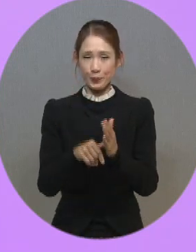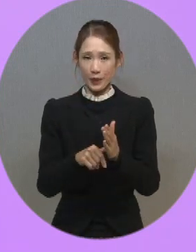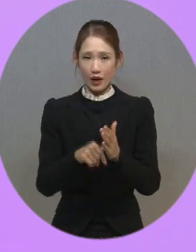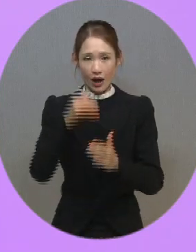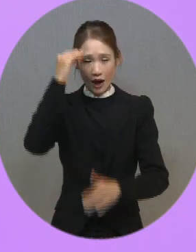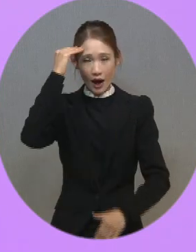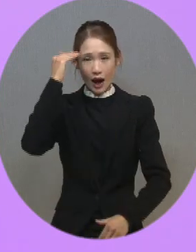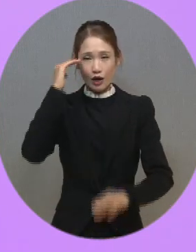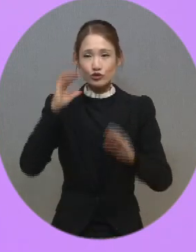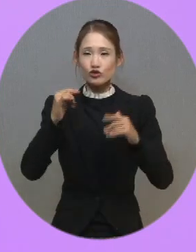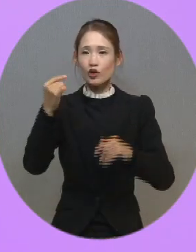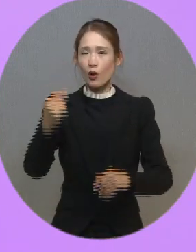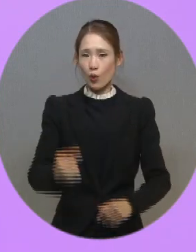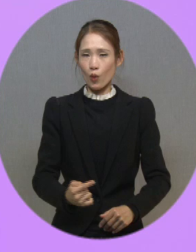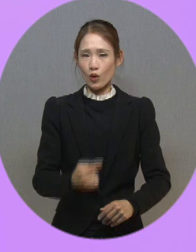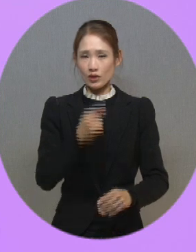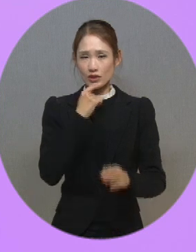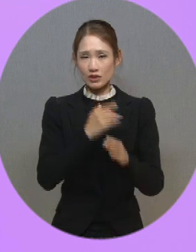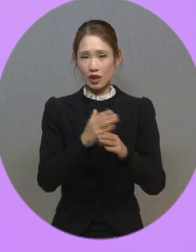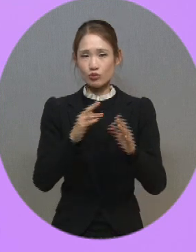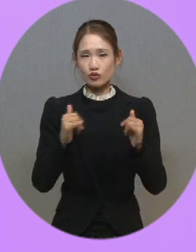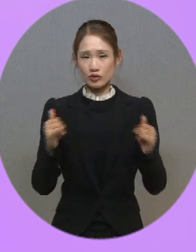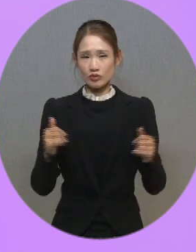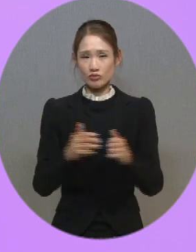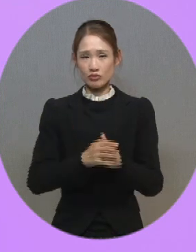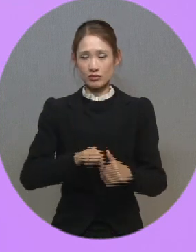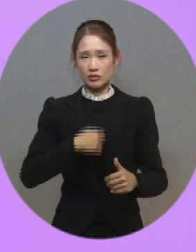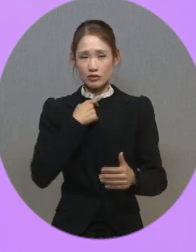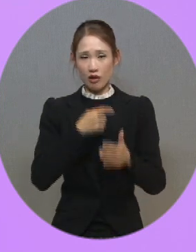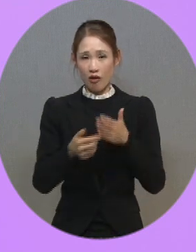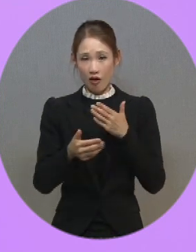오신 탈북민들이 이제 자신이 겪은 그 많은